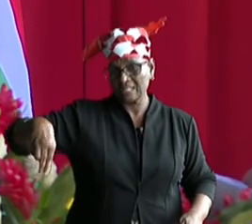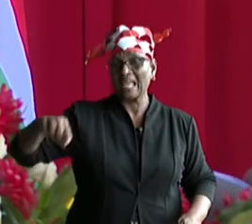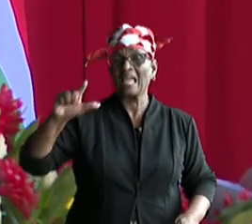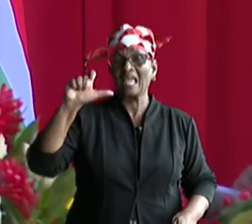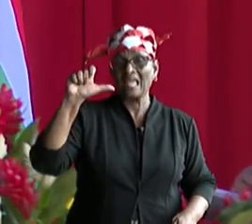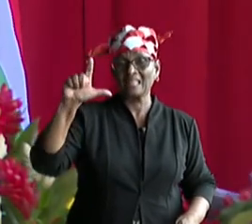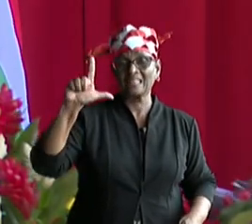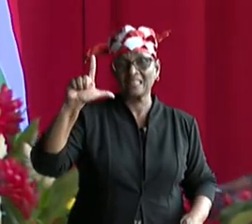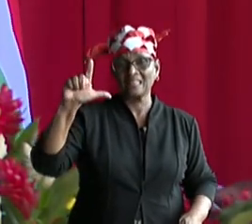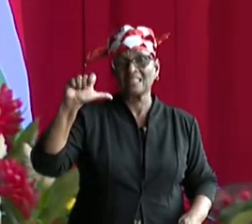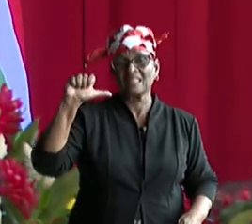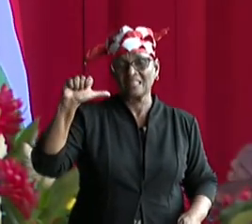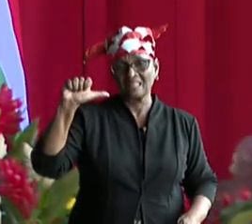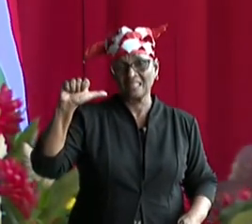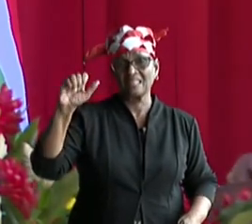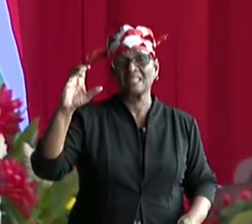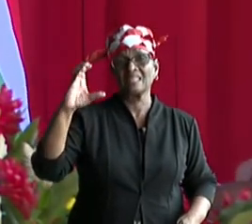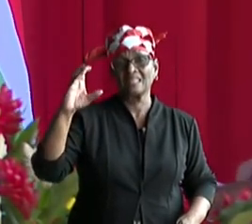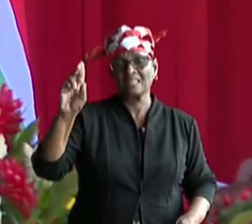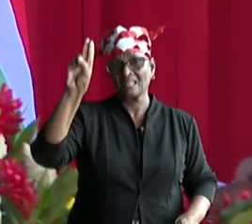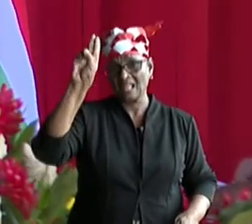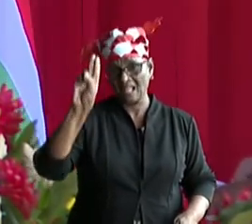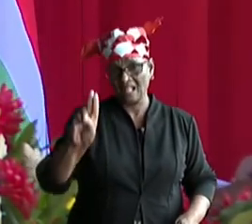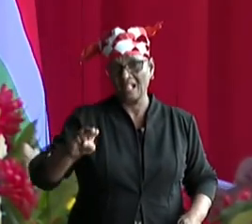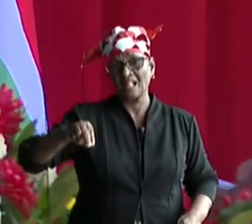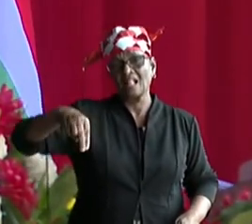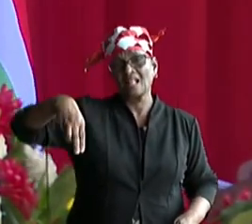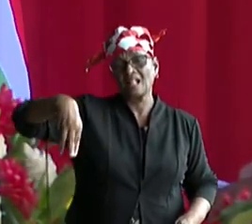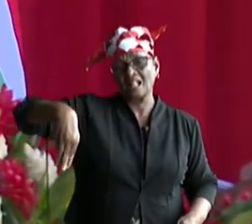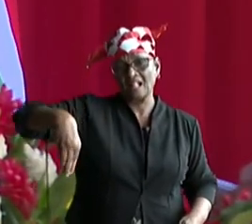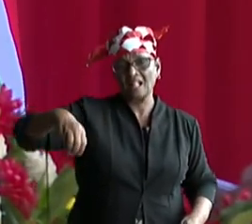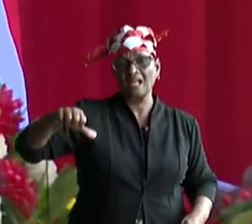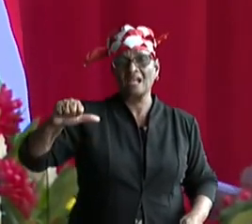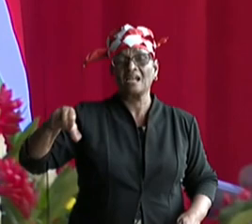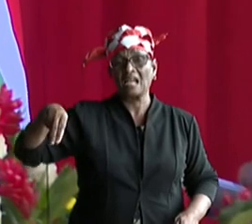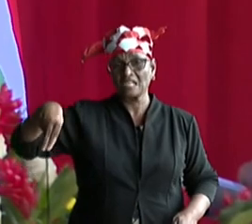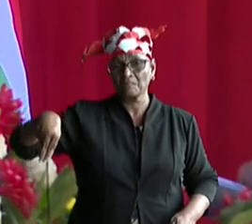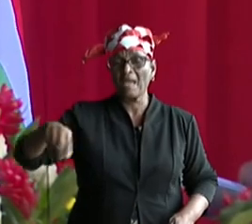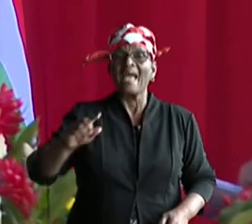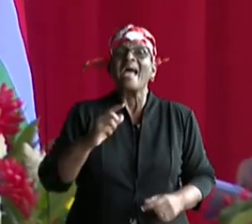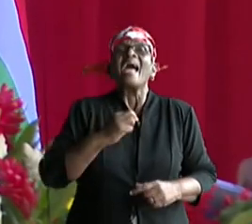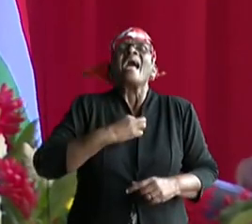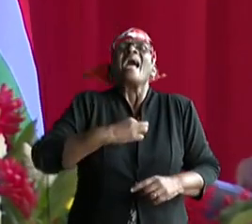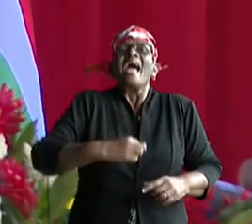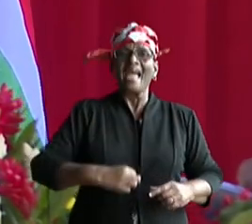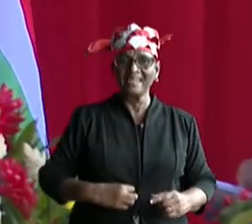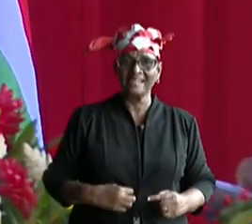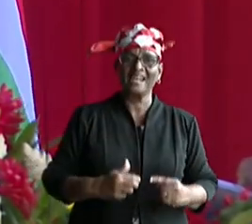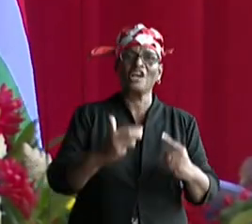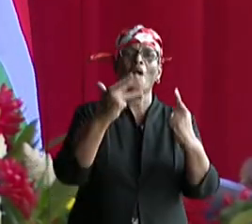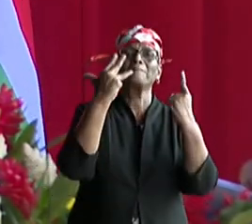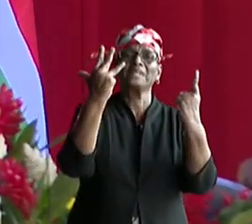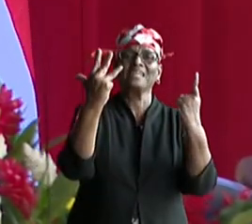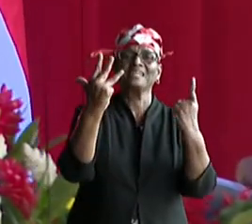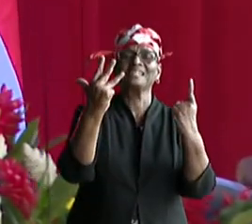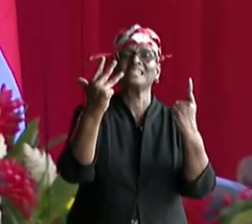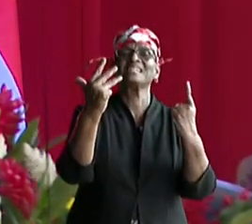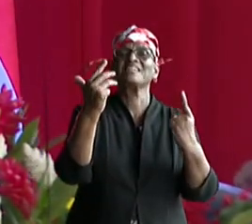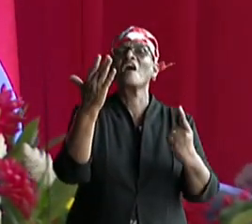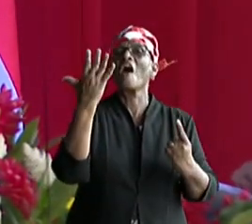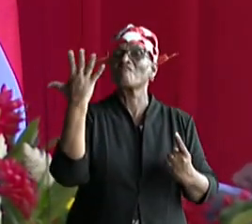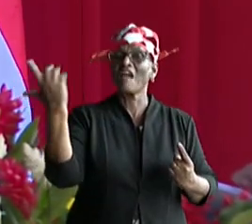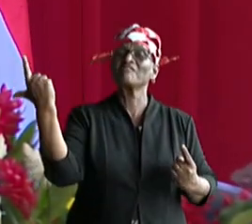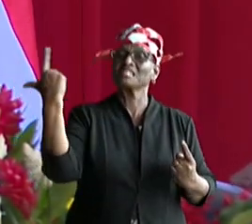Lakshman, uiteindelijk op 19 november 1975 elkaar gevonden hebben om